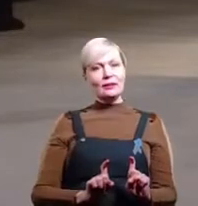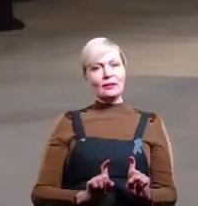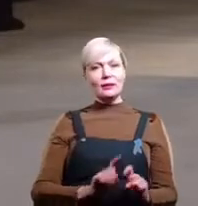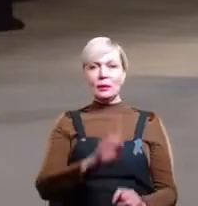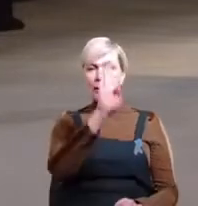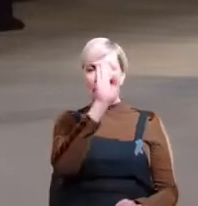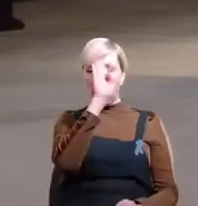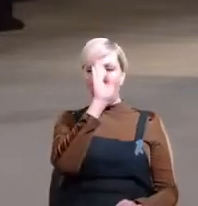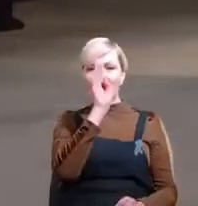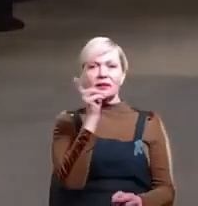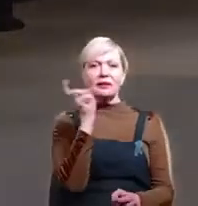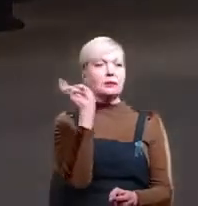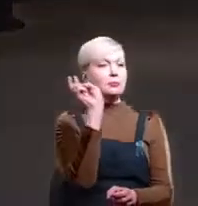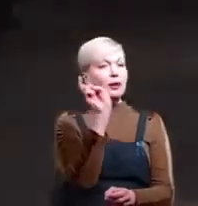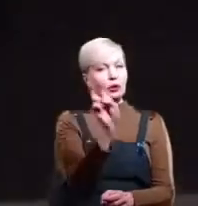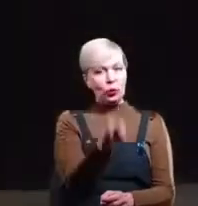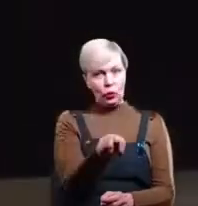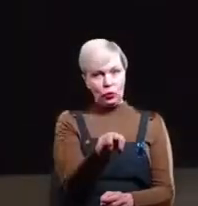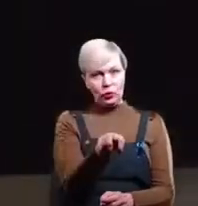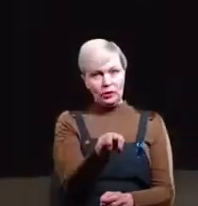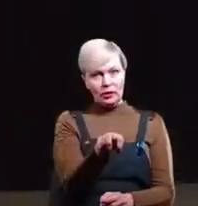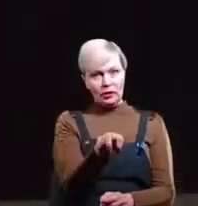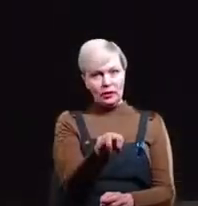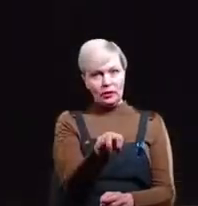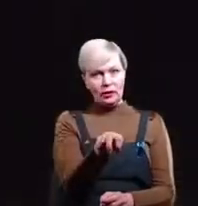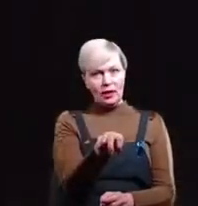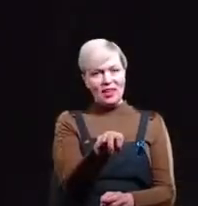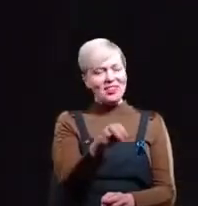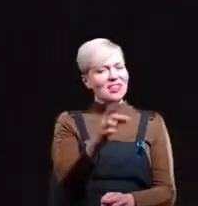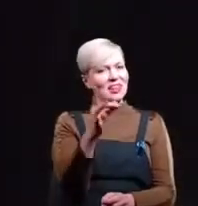парень подходит, мы не раз делаем,